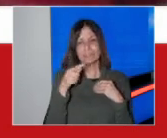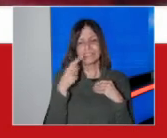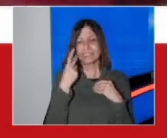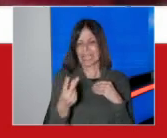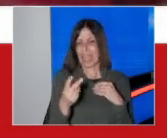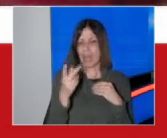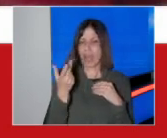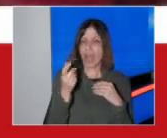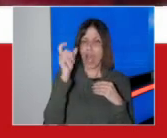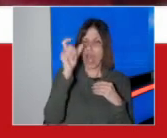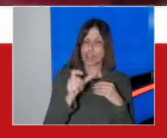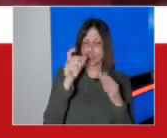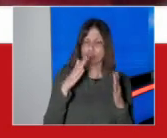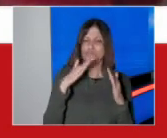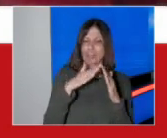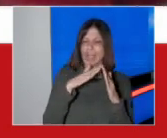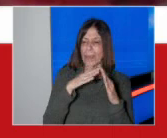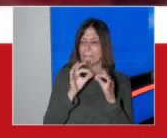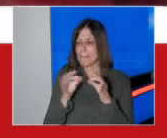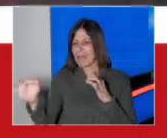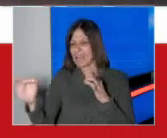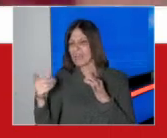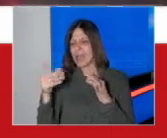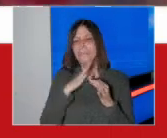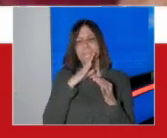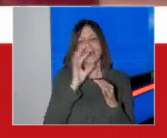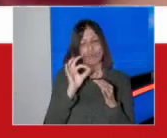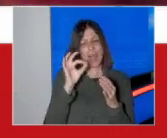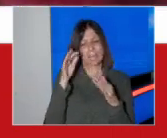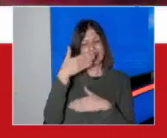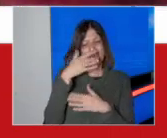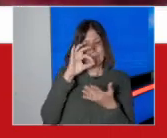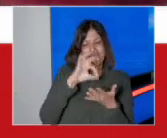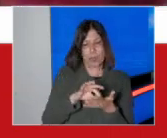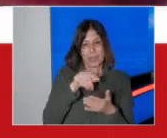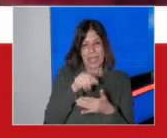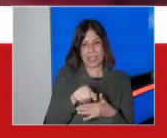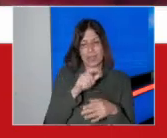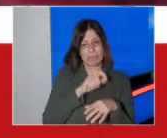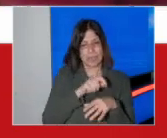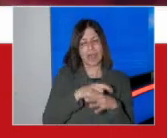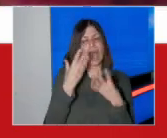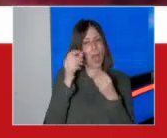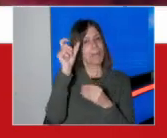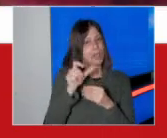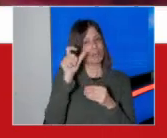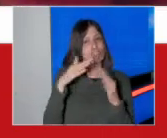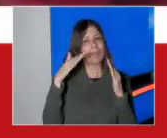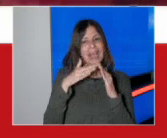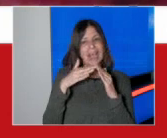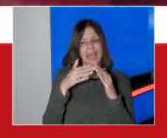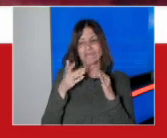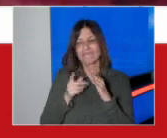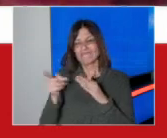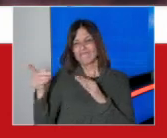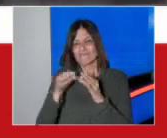אנשים שגרים בפריפריה. הבעיה של המדינה בנקודה הנוכחית בזמן, שהמון אנשים גרים בפריפריה, ומקומות